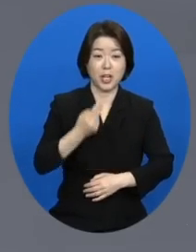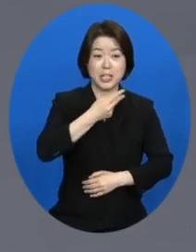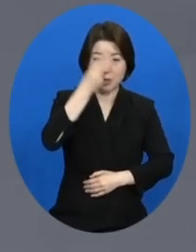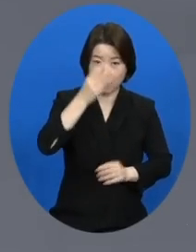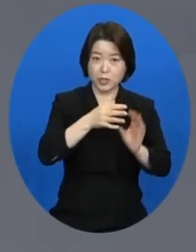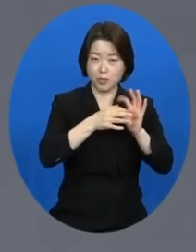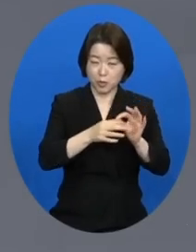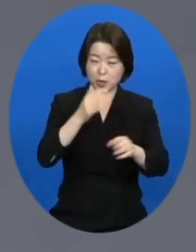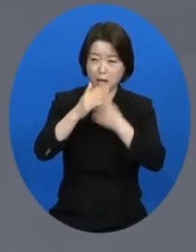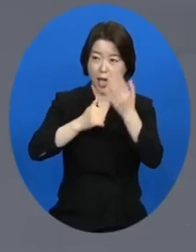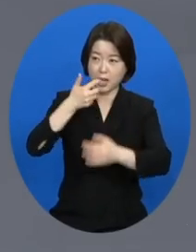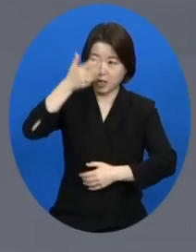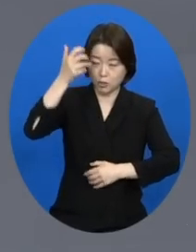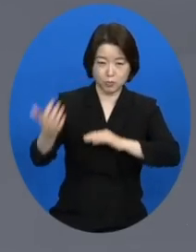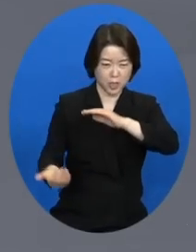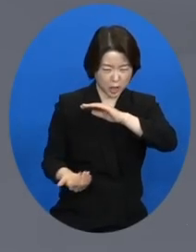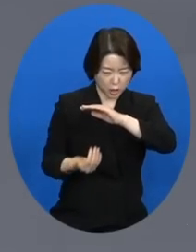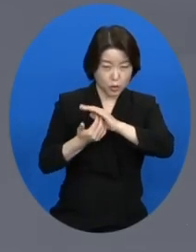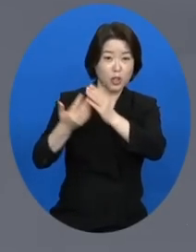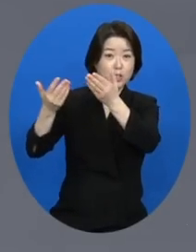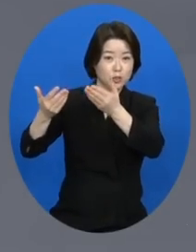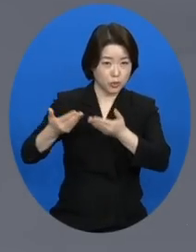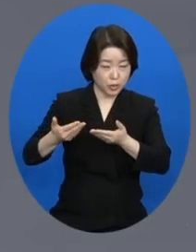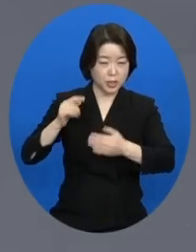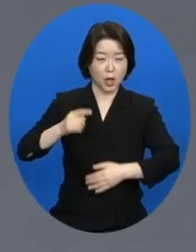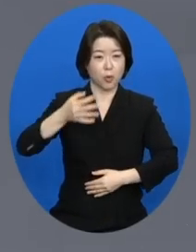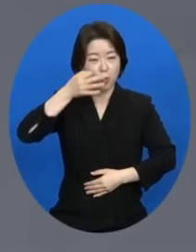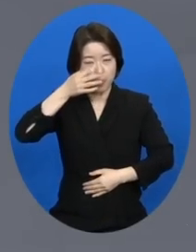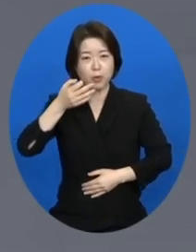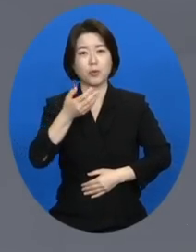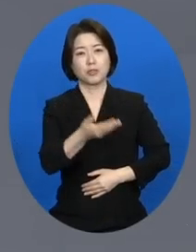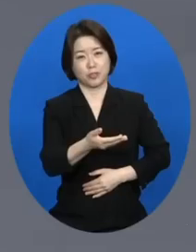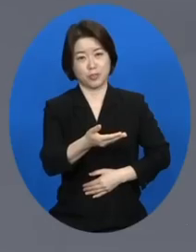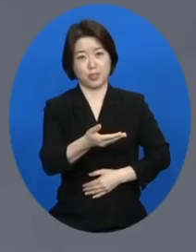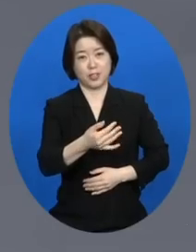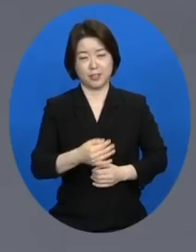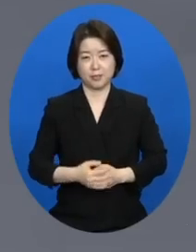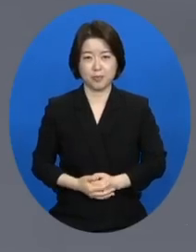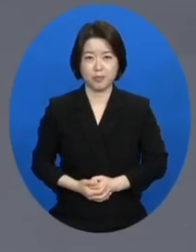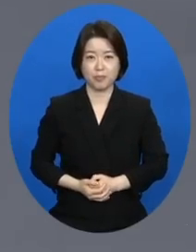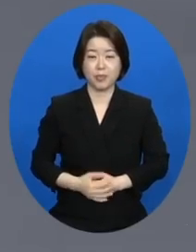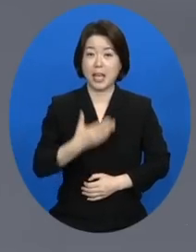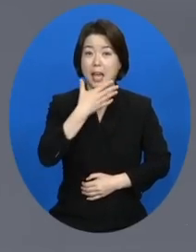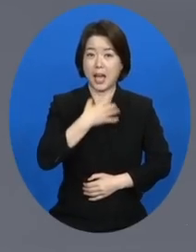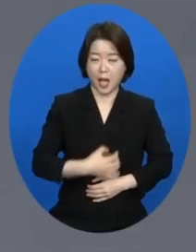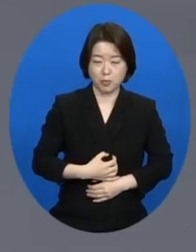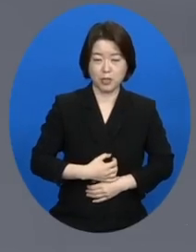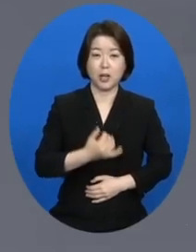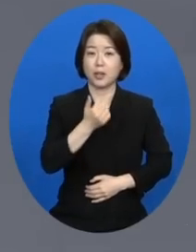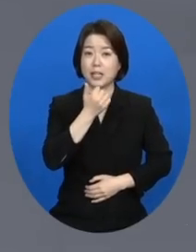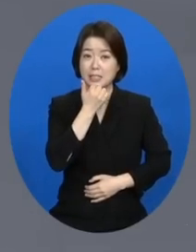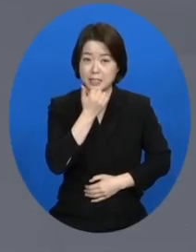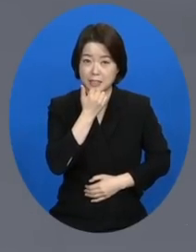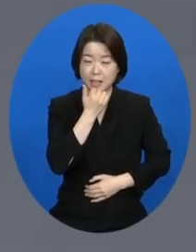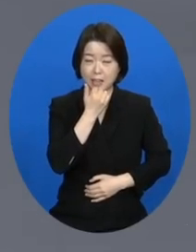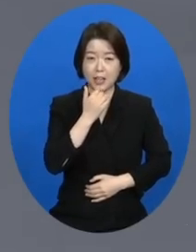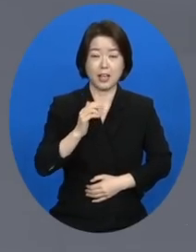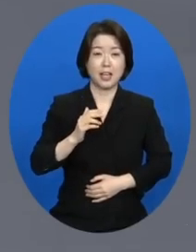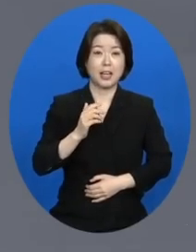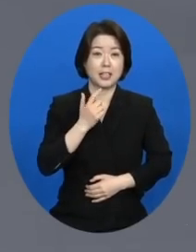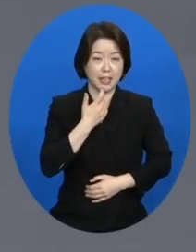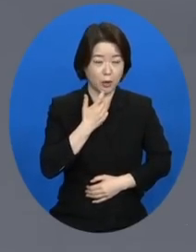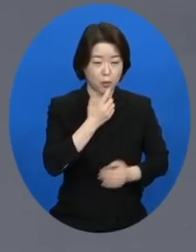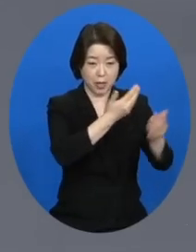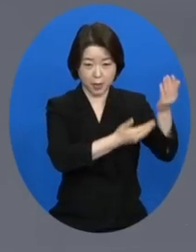통해서 하나님의 꿈을 이루시겠다라고 보여주신 것이었어요. 이것은 아브라함과 이삭과 야곱에 이르기까지,